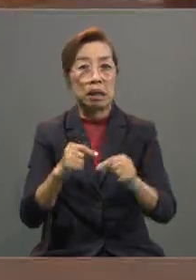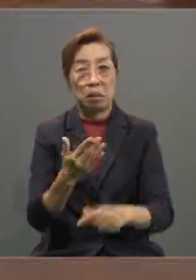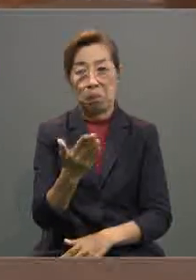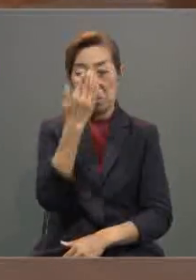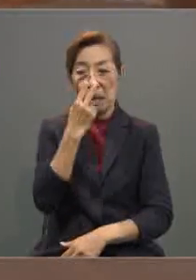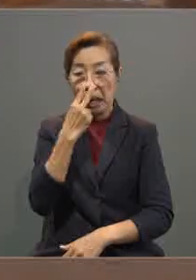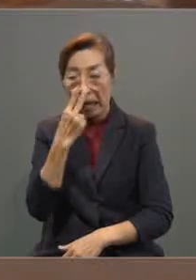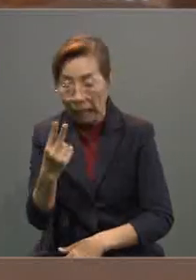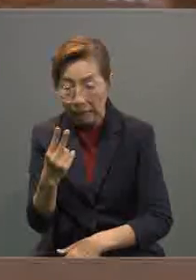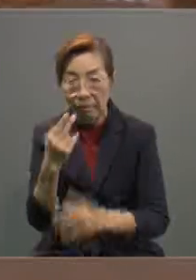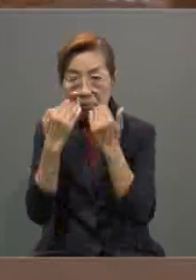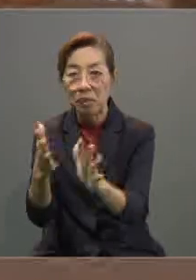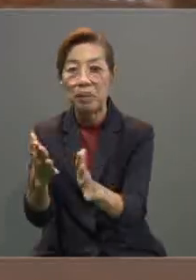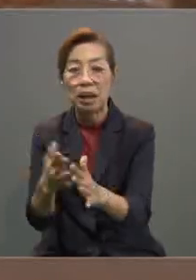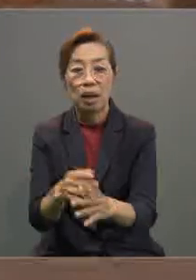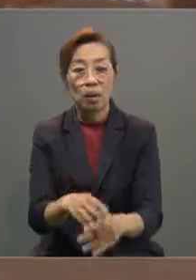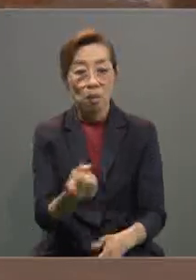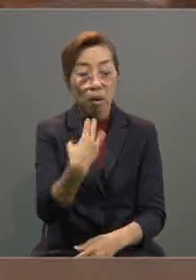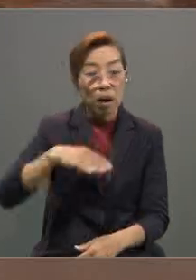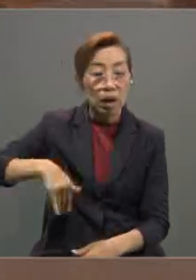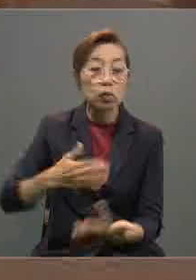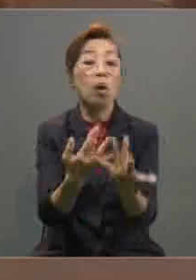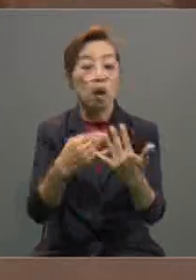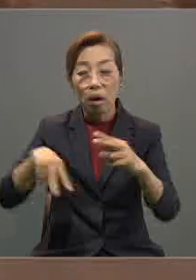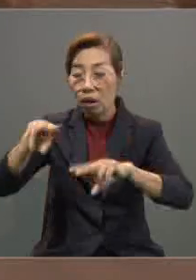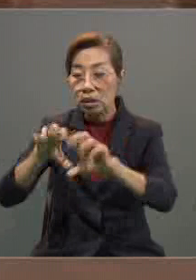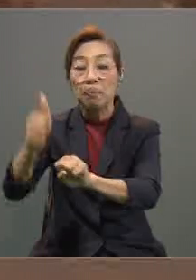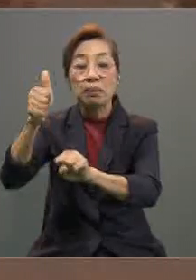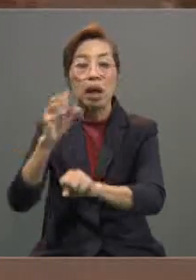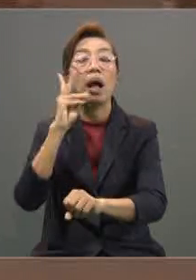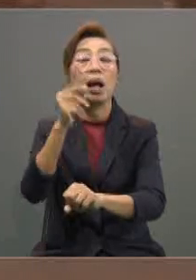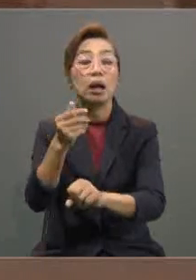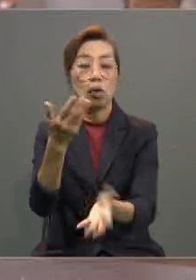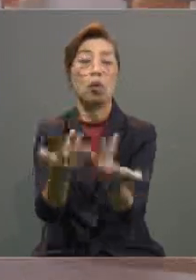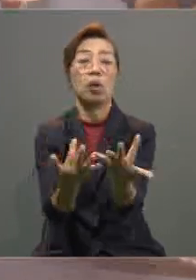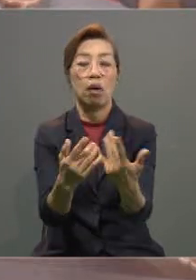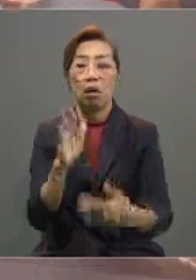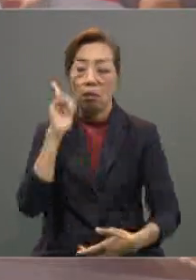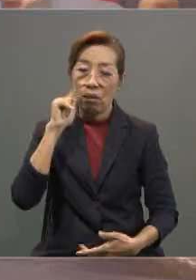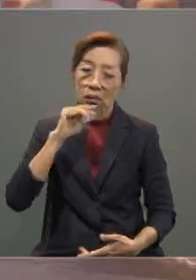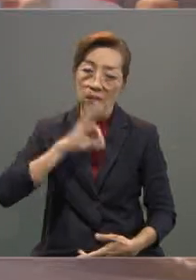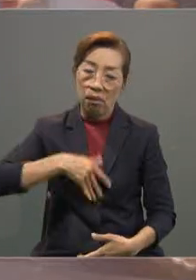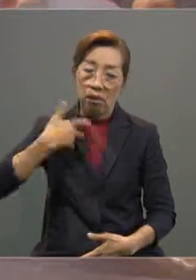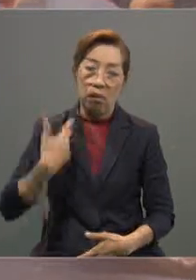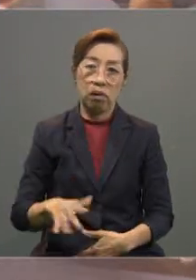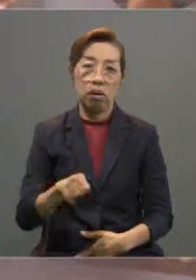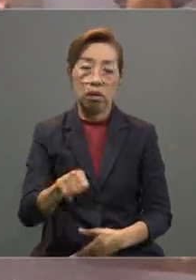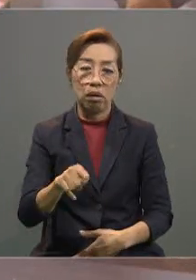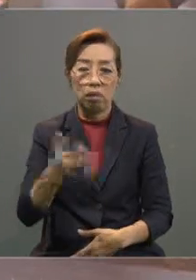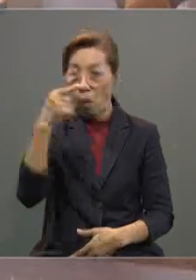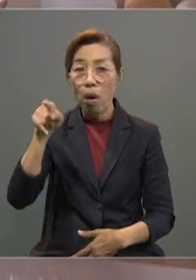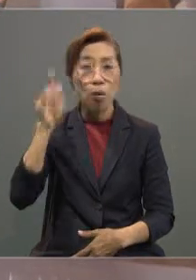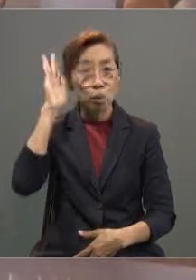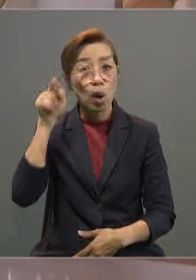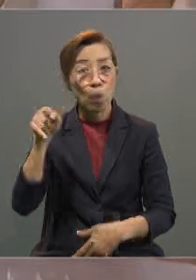สามารถจับกุมได้ถ้าจับได้เมื่อไหร่ก็เมื่อนั้นก็ทำให้ทั้งพ่อแม่ลูกเนี่ยไม่สบายใจนะคะเพราะว่าผู้ก่อเหตุ